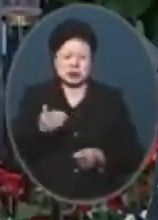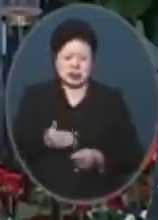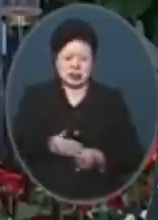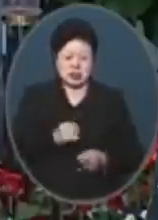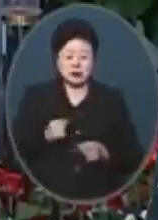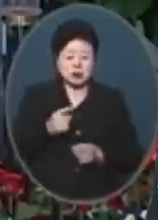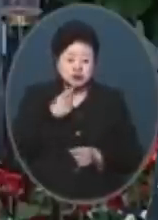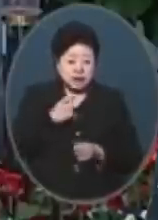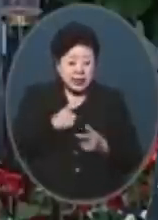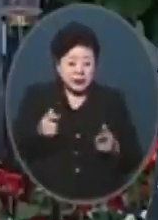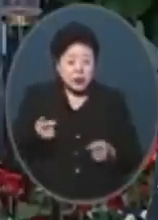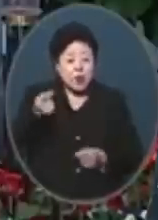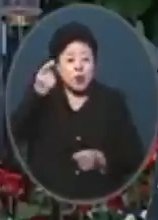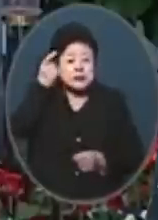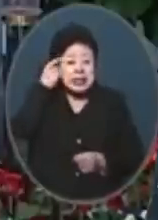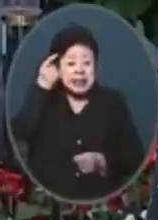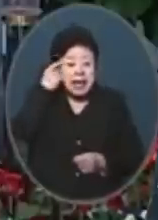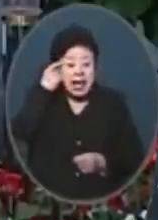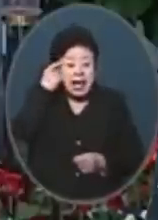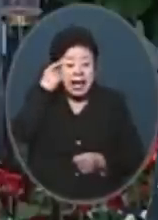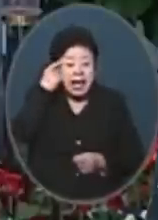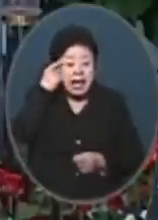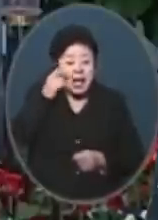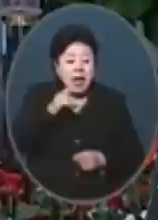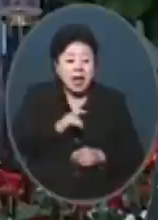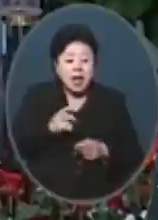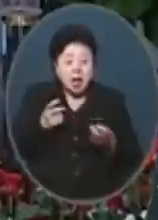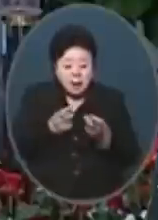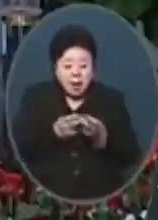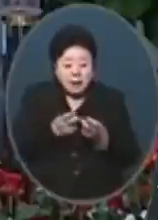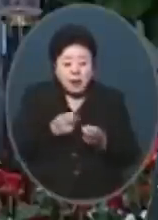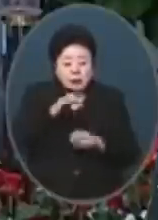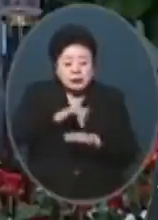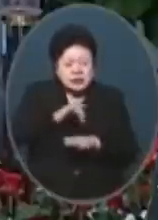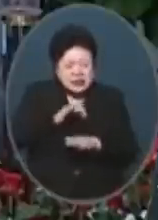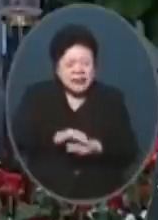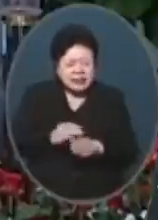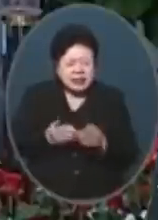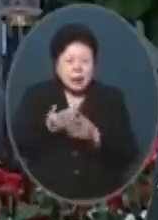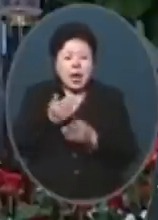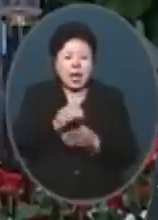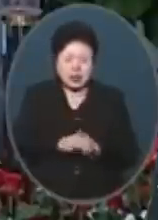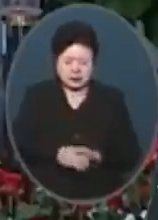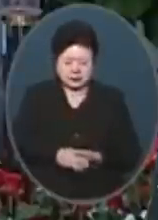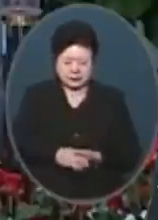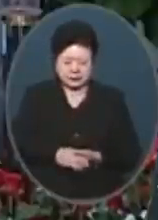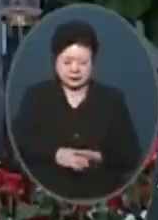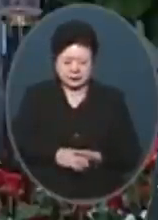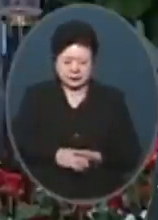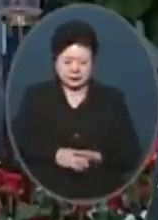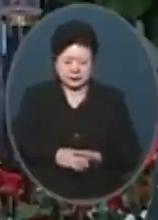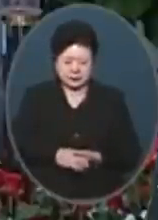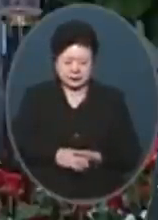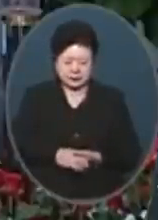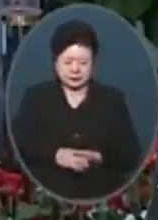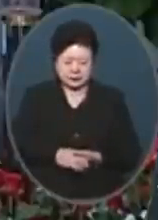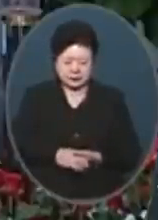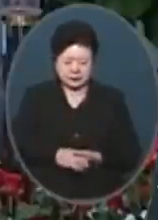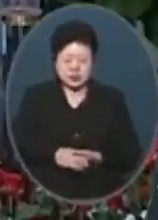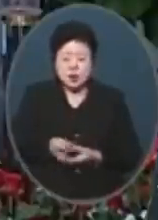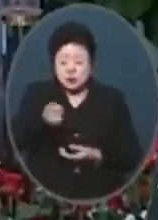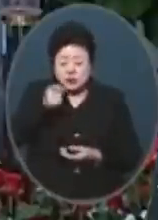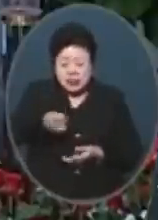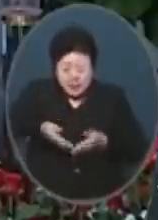아니라 생각하는 방식에도 습관이 생깁니다. 물이 한 방향으로 계속해서